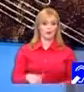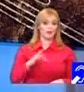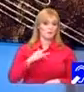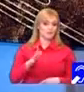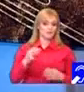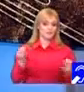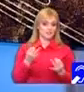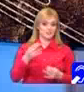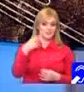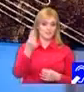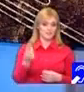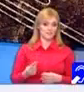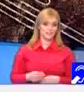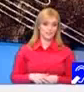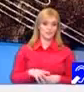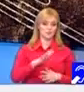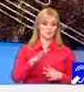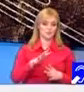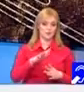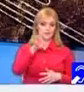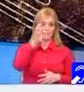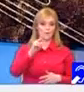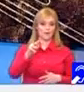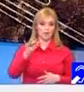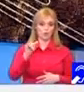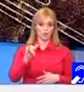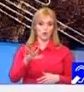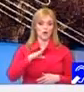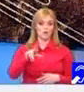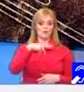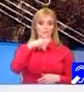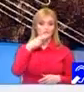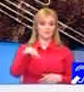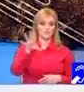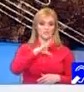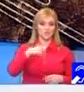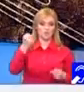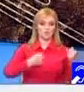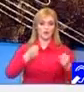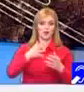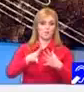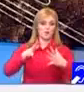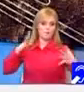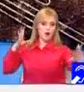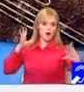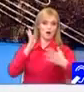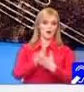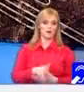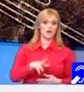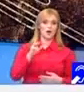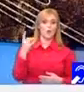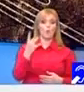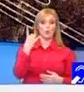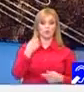Misterioasele desene de pe platoul Nazca din Peru sunt amenințate de șoferii de camioane care trec în viteză pe șoseaua din apropiere. Unul